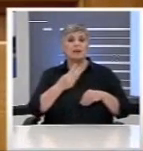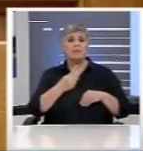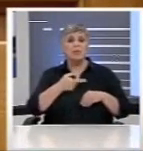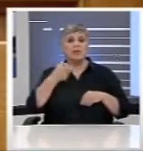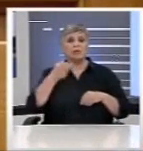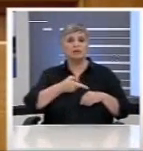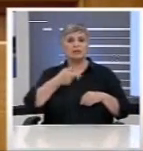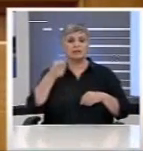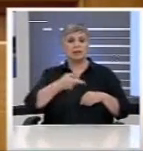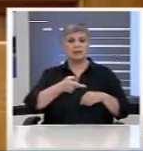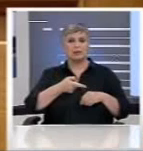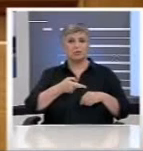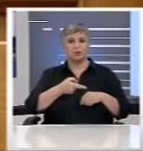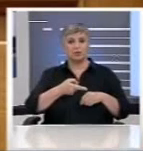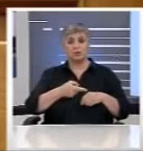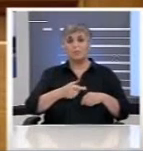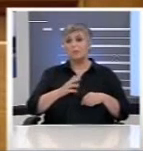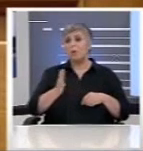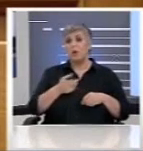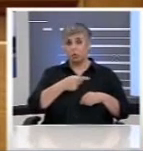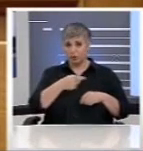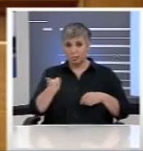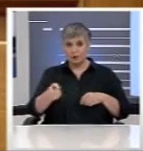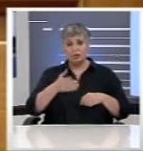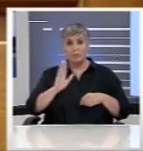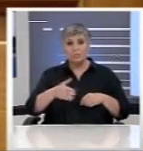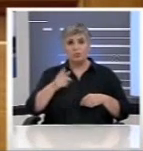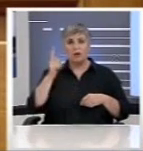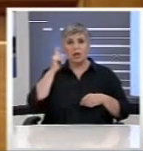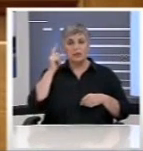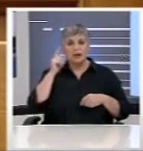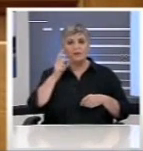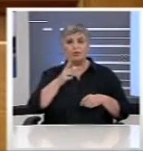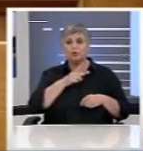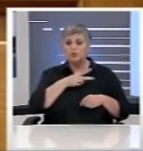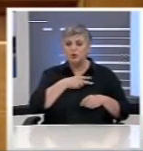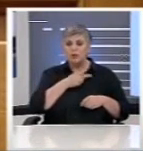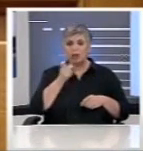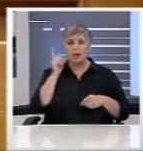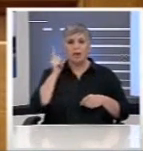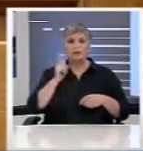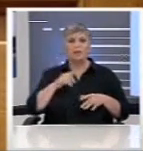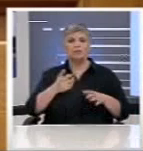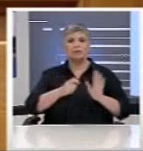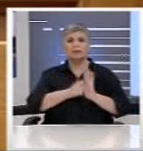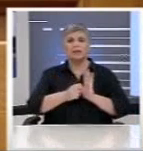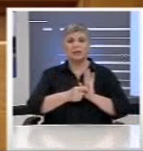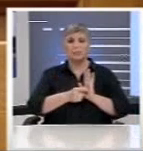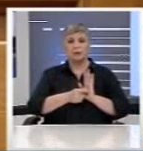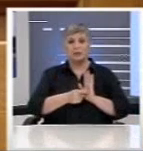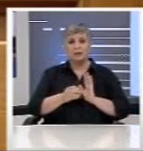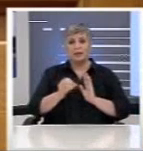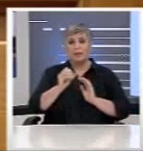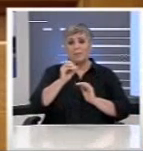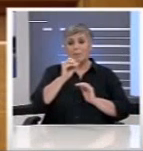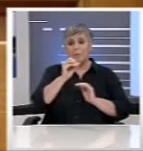σημαίνει αυτομάτως, για όσους μπορούν να συνυπολογίσουν και να καταλάβουν και να διαβάσουν σωστά την απόφαση, ότι αυτό το 0-15